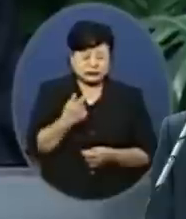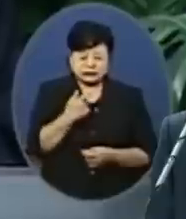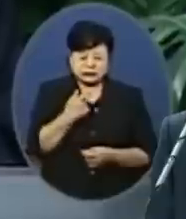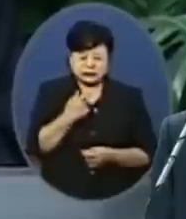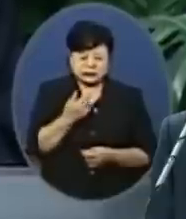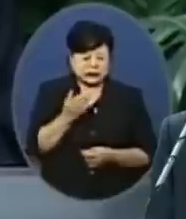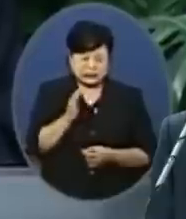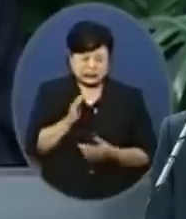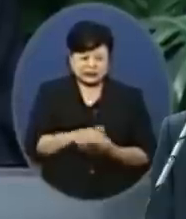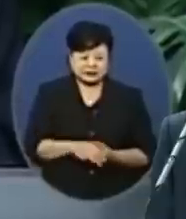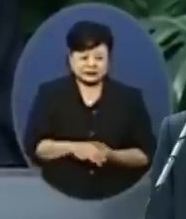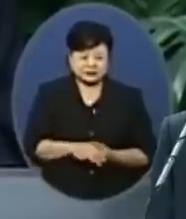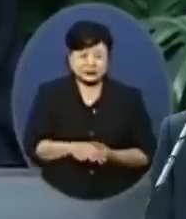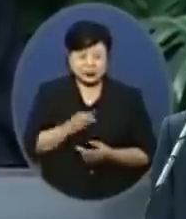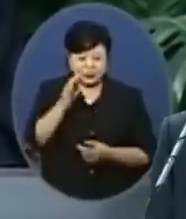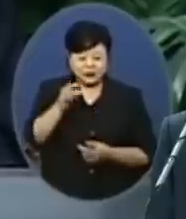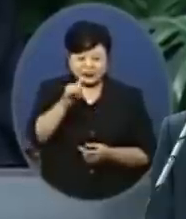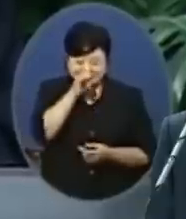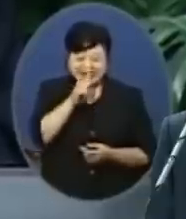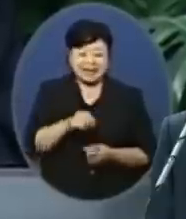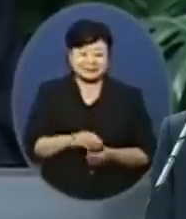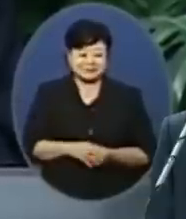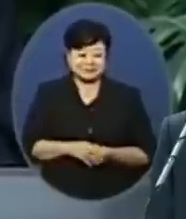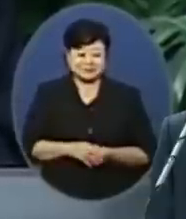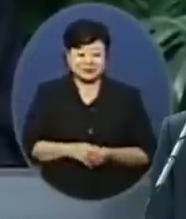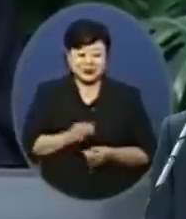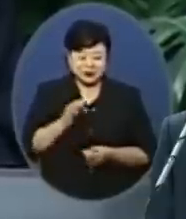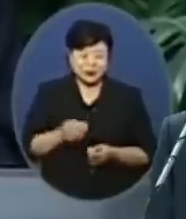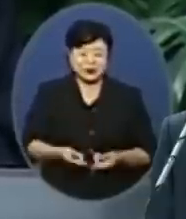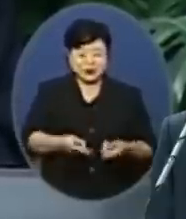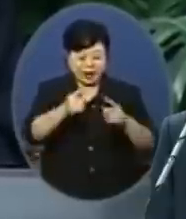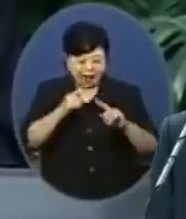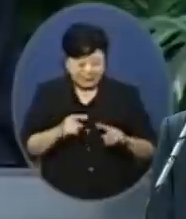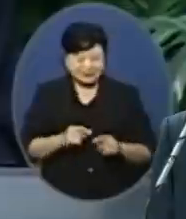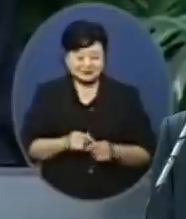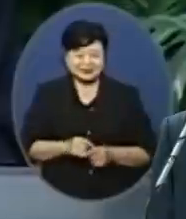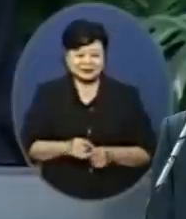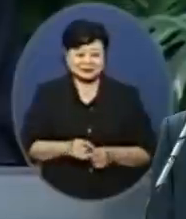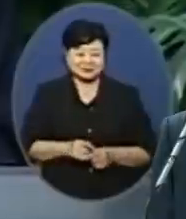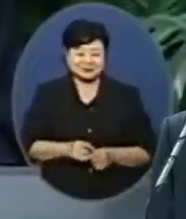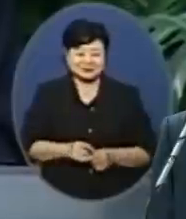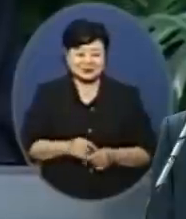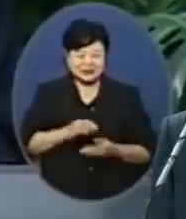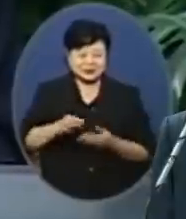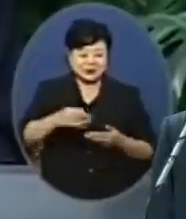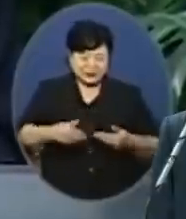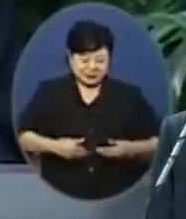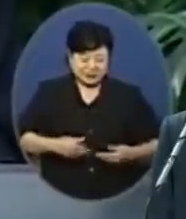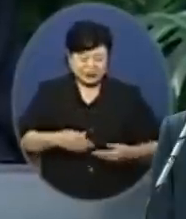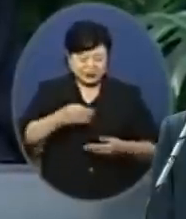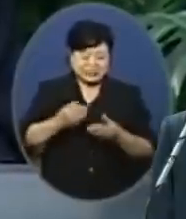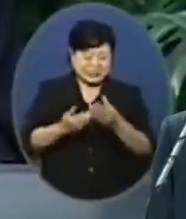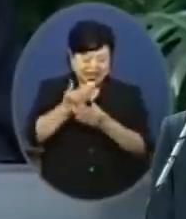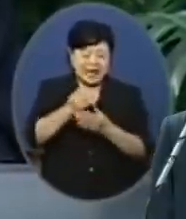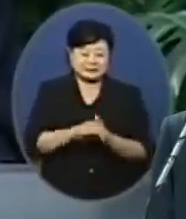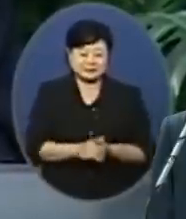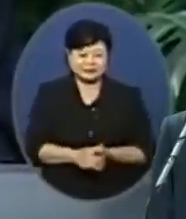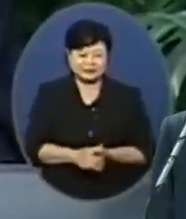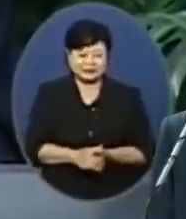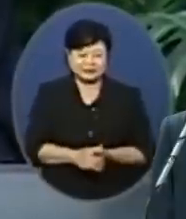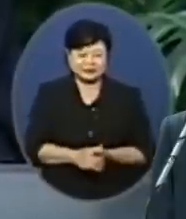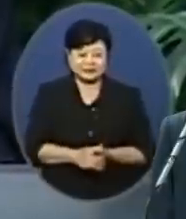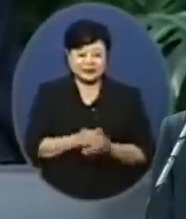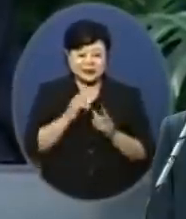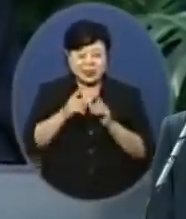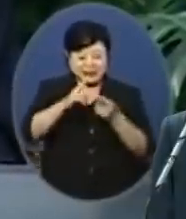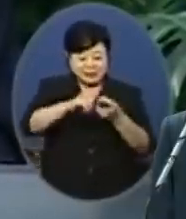가겠어요? 그러지 않습니까? 돈아 있어라. 돈아 들어오라. 내가 설만치면 돈아 생겨나라.